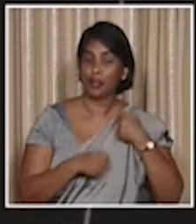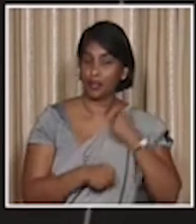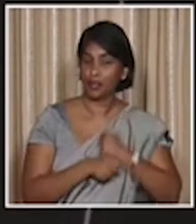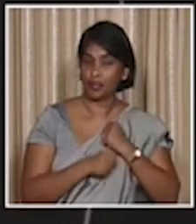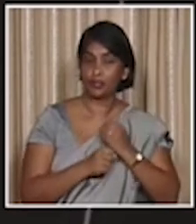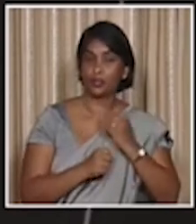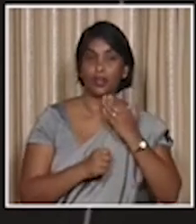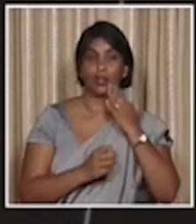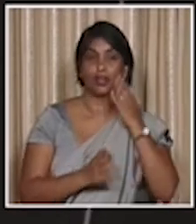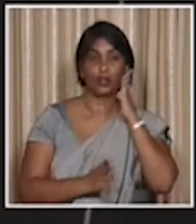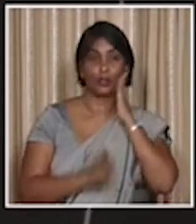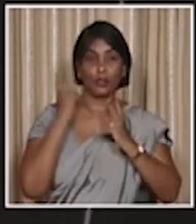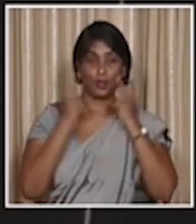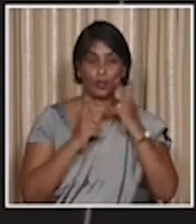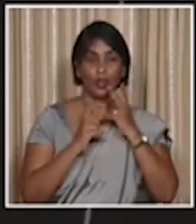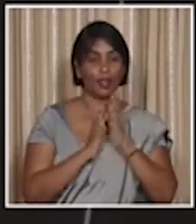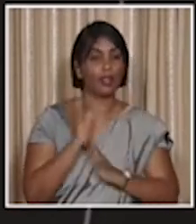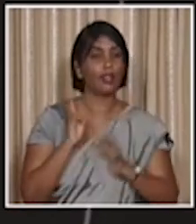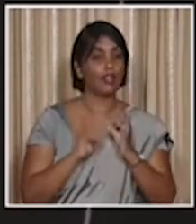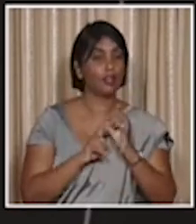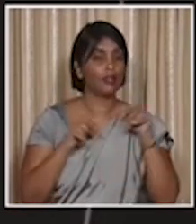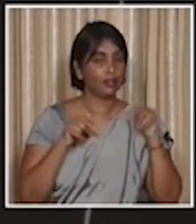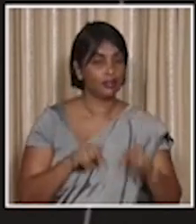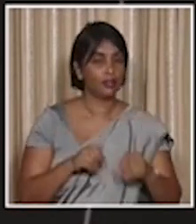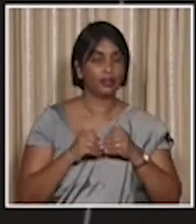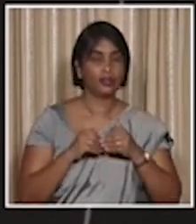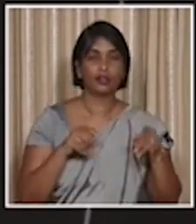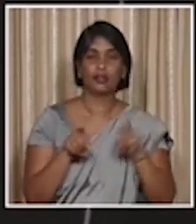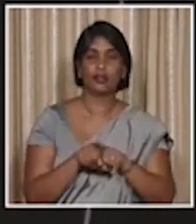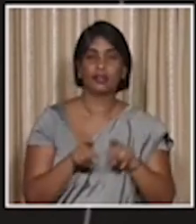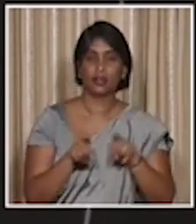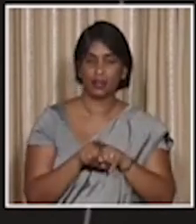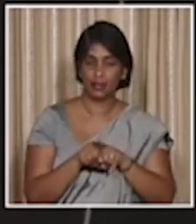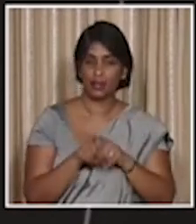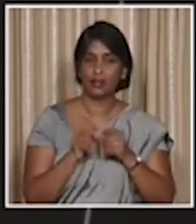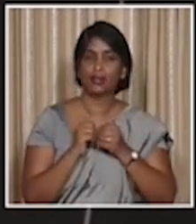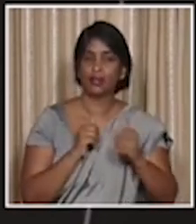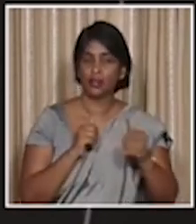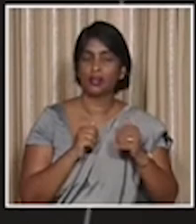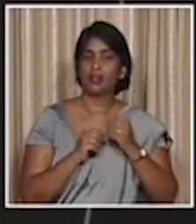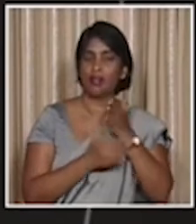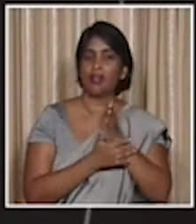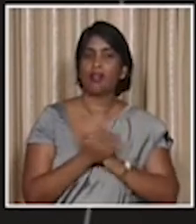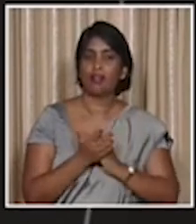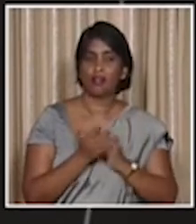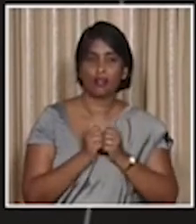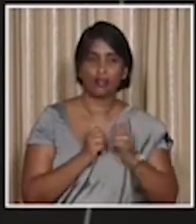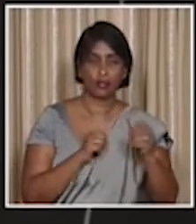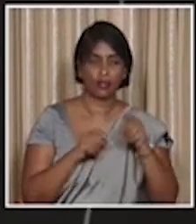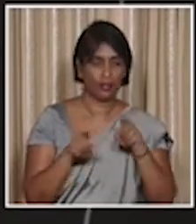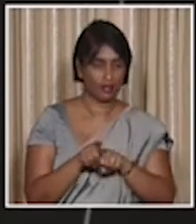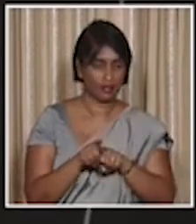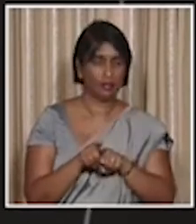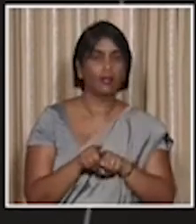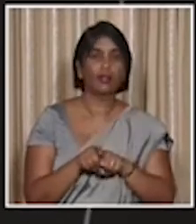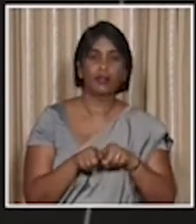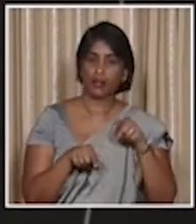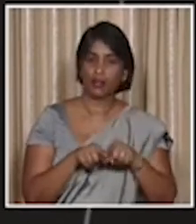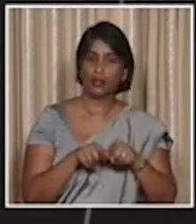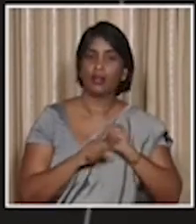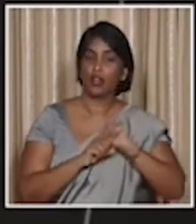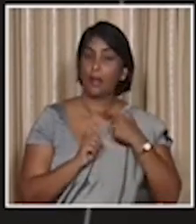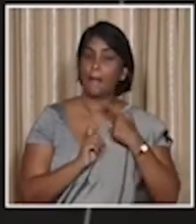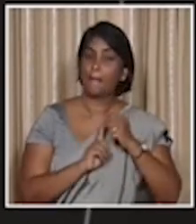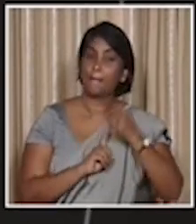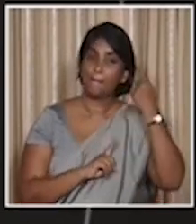රාජ්‍ය සංචාරක ඇමතිතුමී හැටියට දැන් අපි දකිනවා අපි විශාල වැඩ කොටසක් කරනවා. විශාල වැඩ කොටසක් කරනවා.